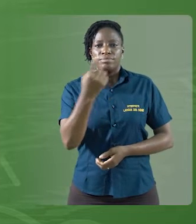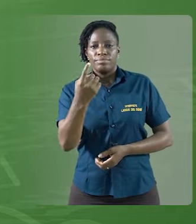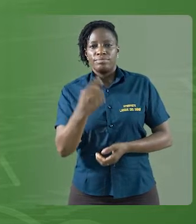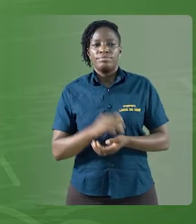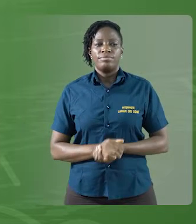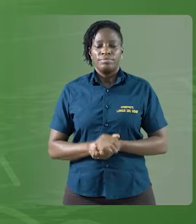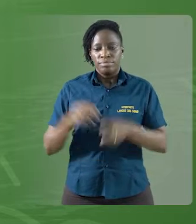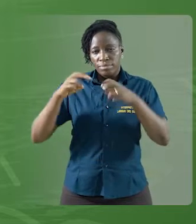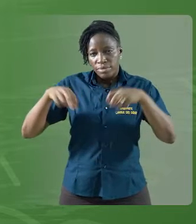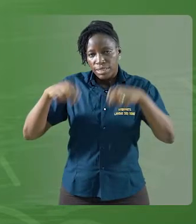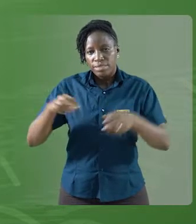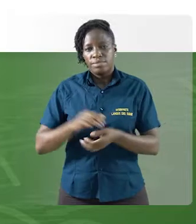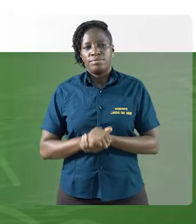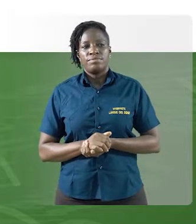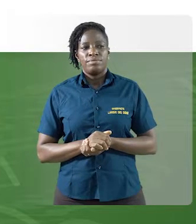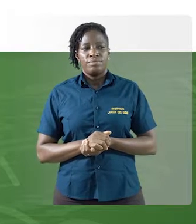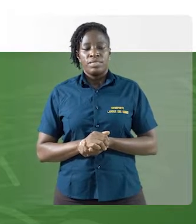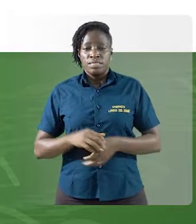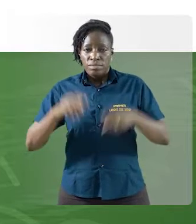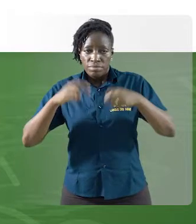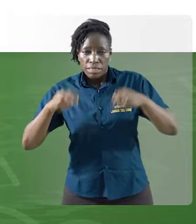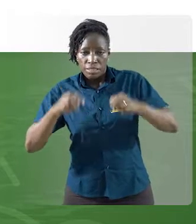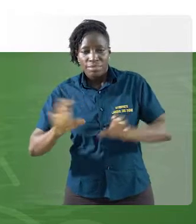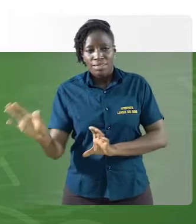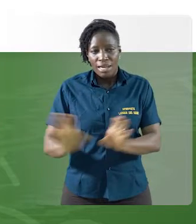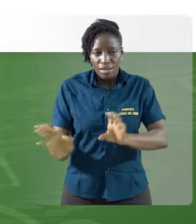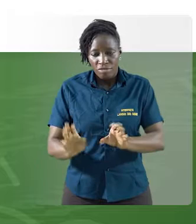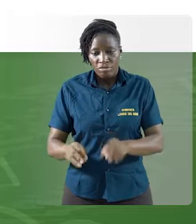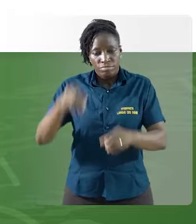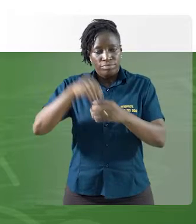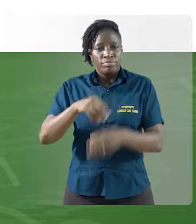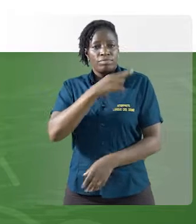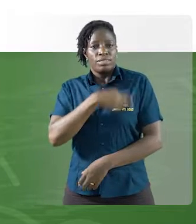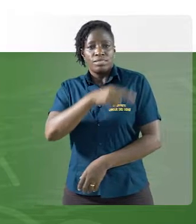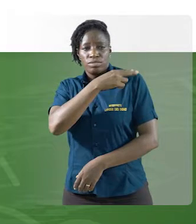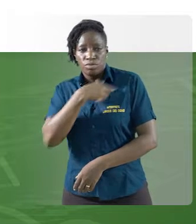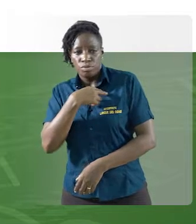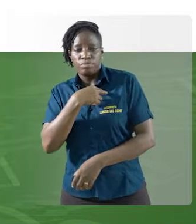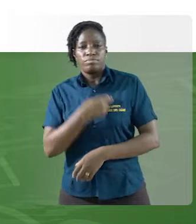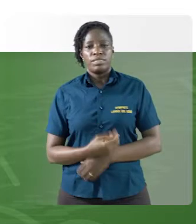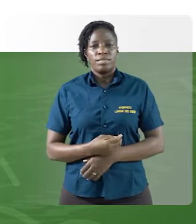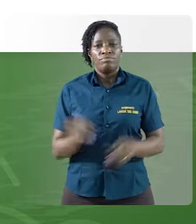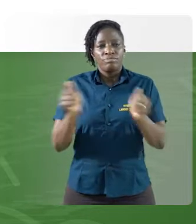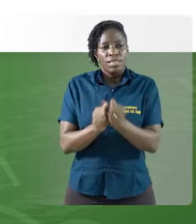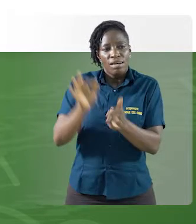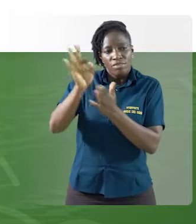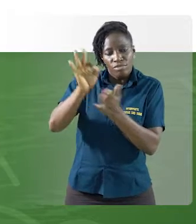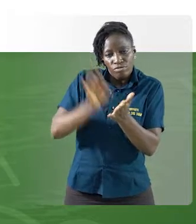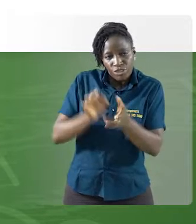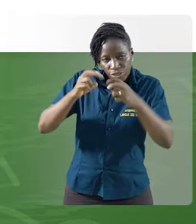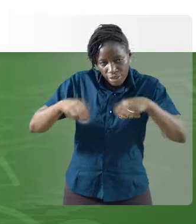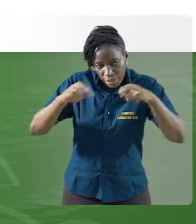1.1. Enquête. Une enquête est menée dans un centre de santé sur la base d'une